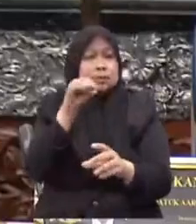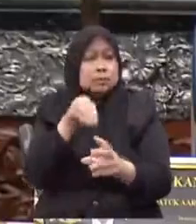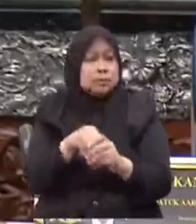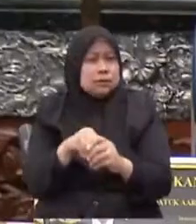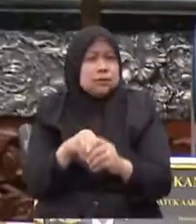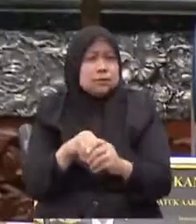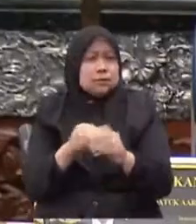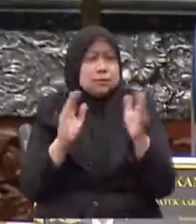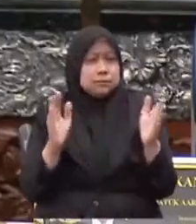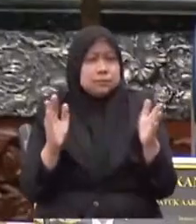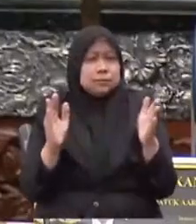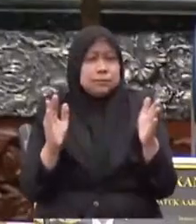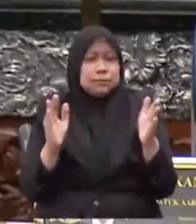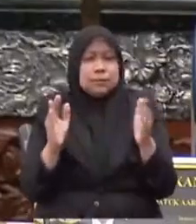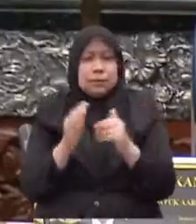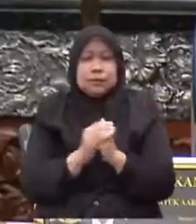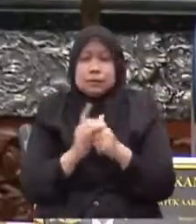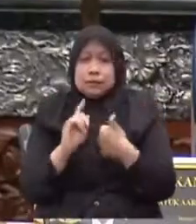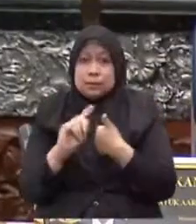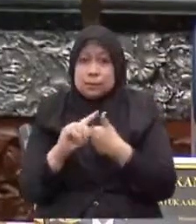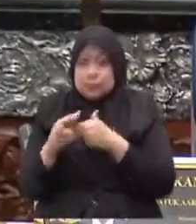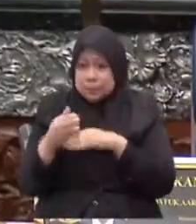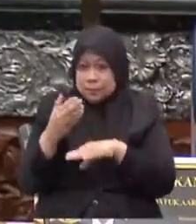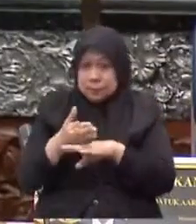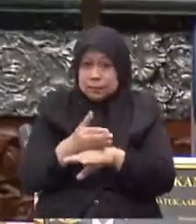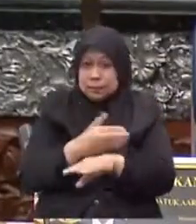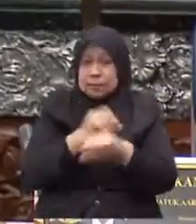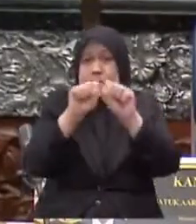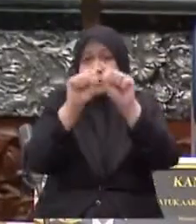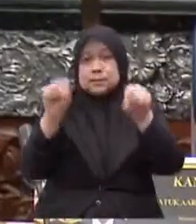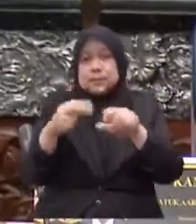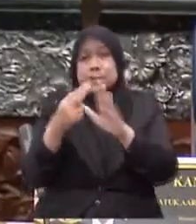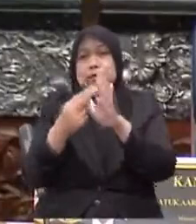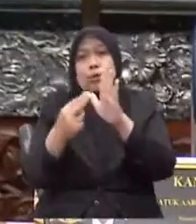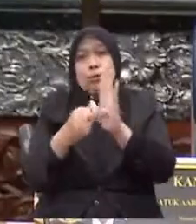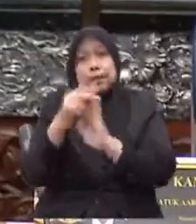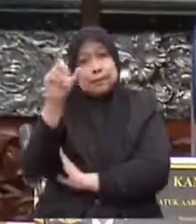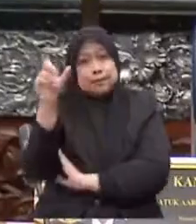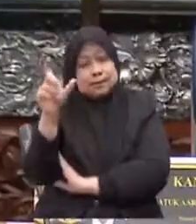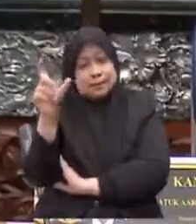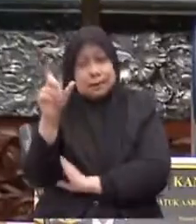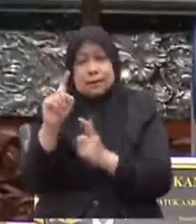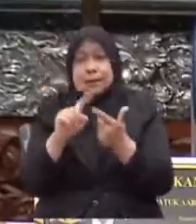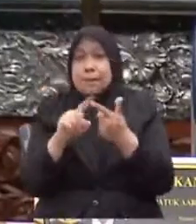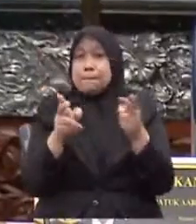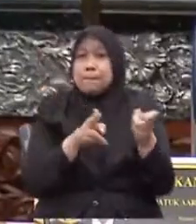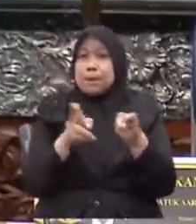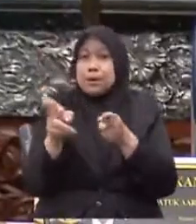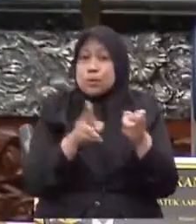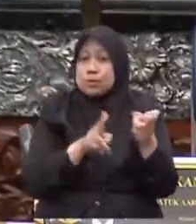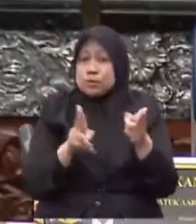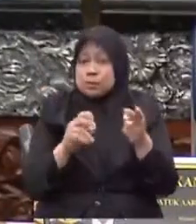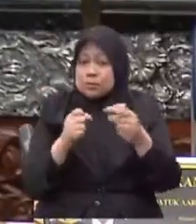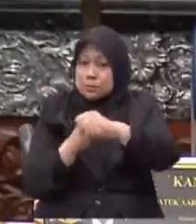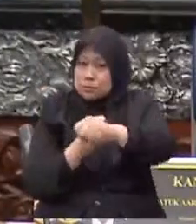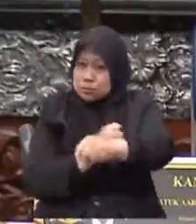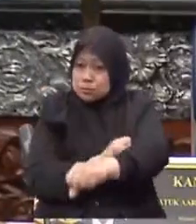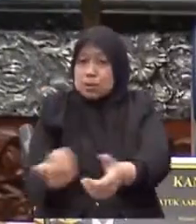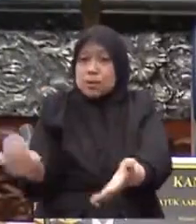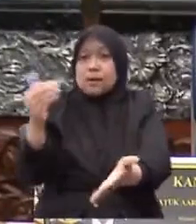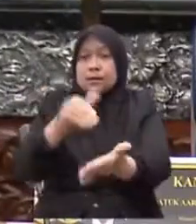Scope yang berikut yang pertama penambah baikan sistem dan undang-undang Syariah pengurusan struktur